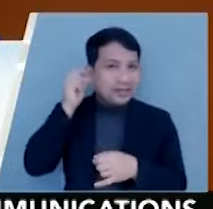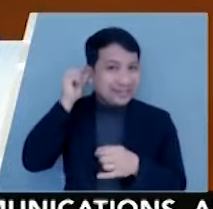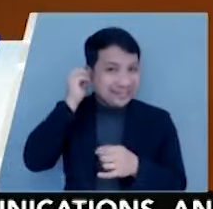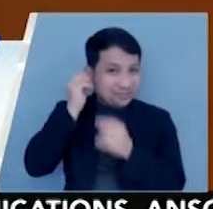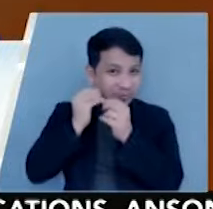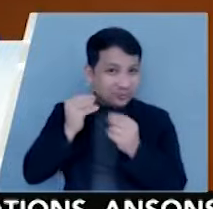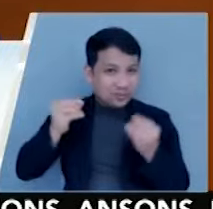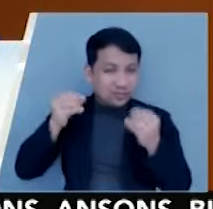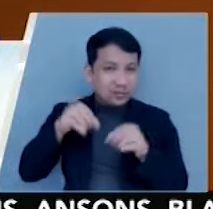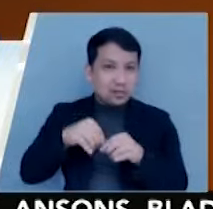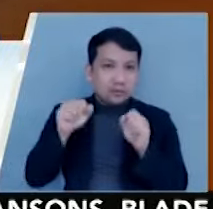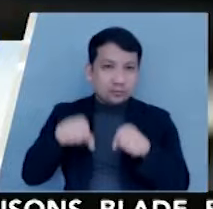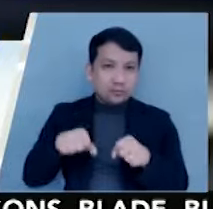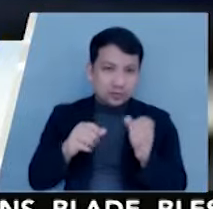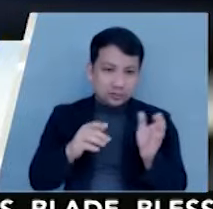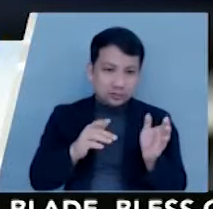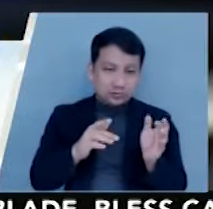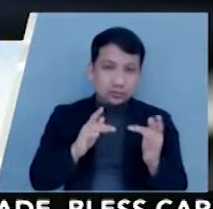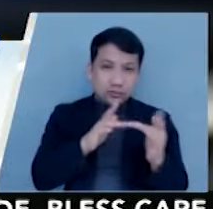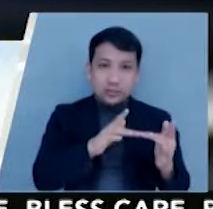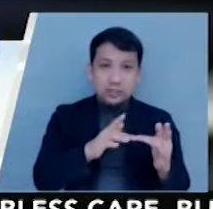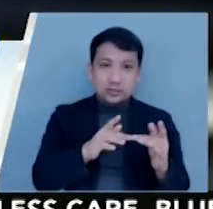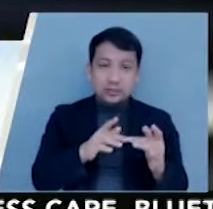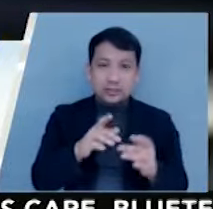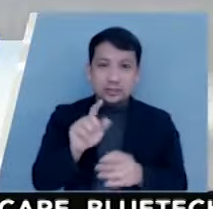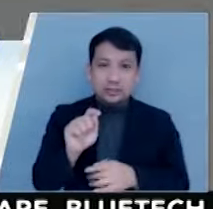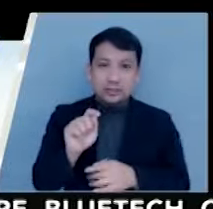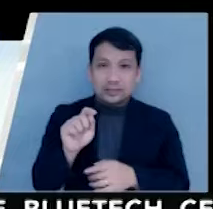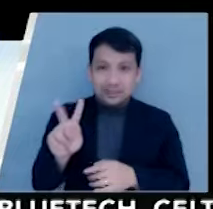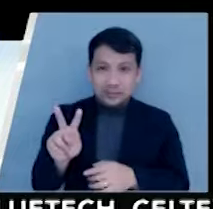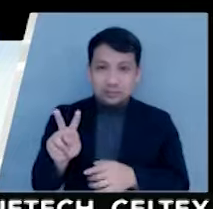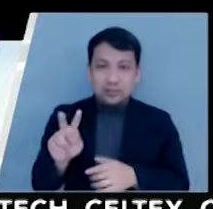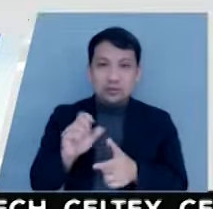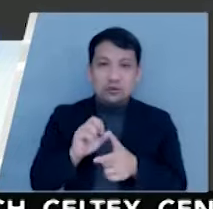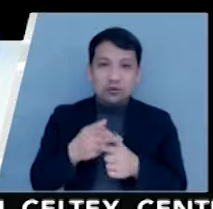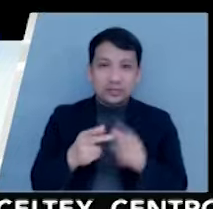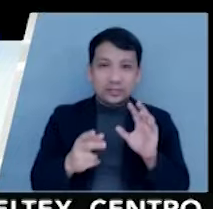raw i-connect sa isang smartphone o TV para makita ang detalye ng isang specimen.